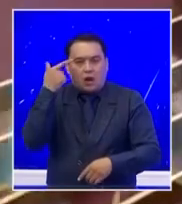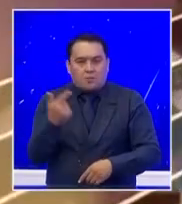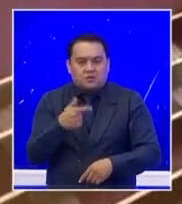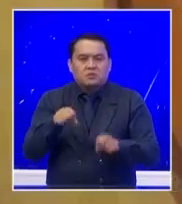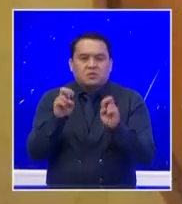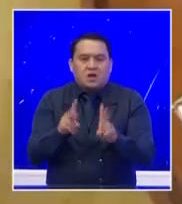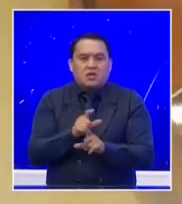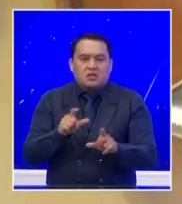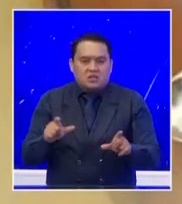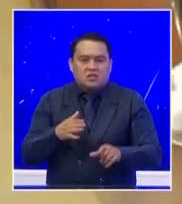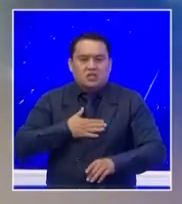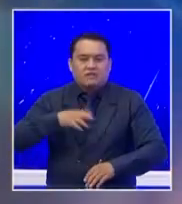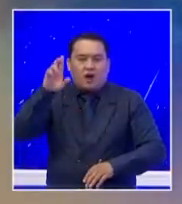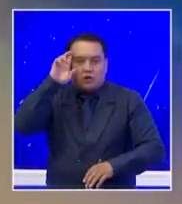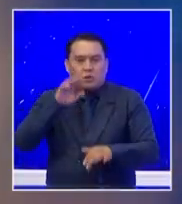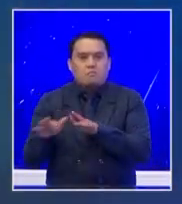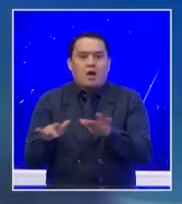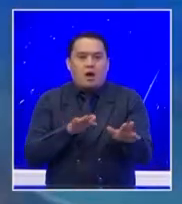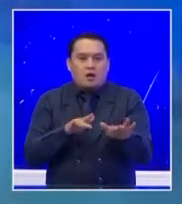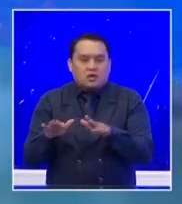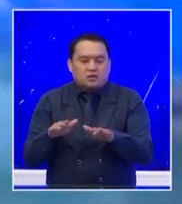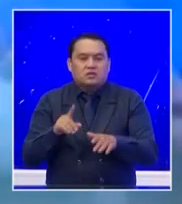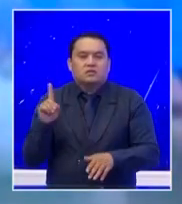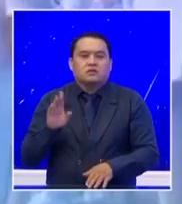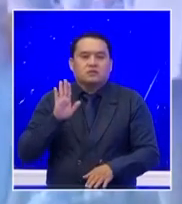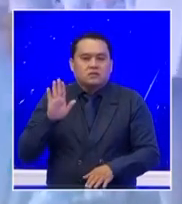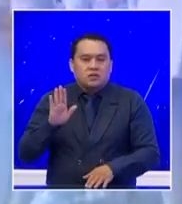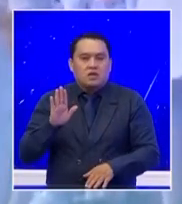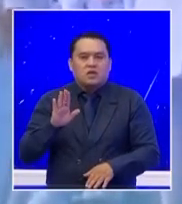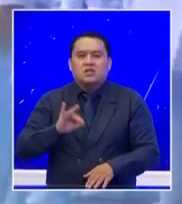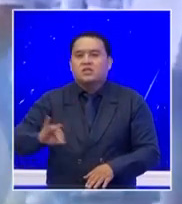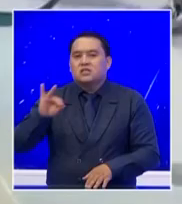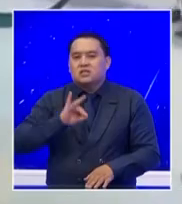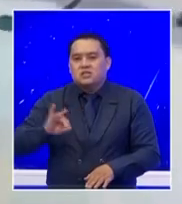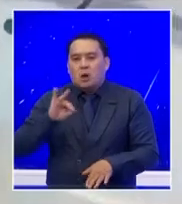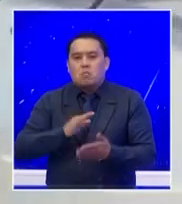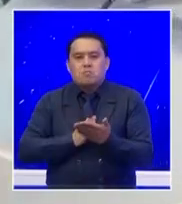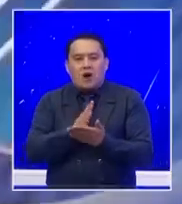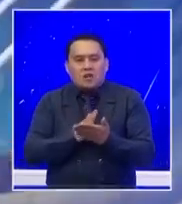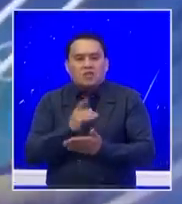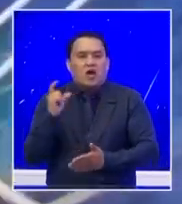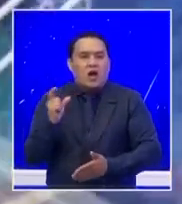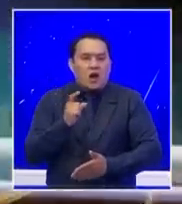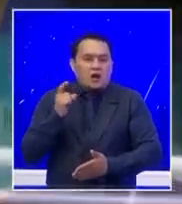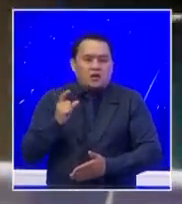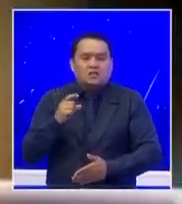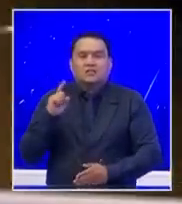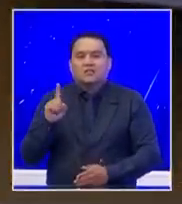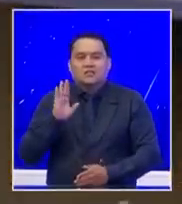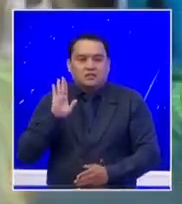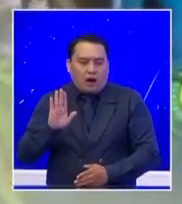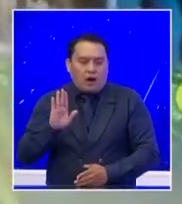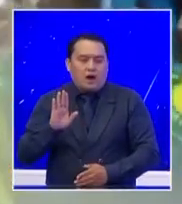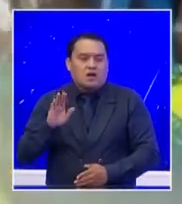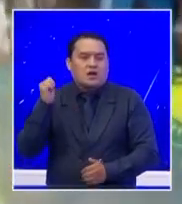страны. Как утверждают организаторы мероприятия, государственные символы – несут исторический, политический, экономический символизм. И об этом